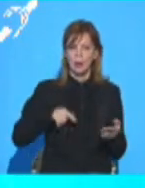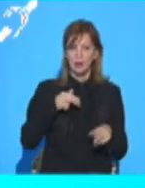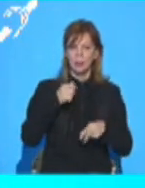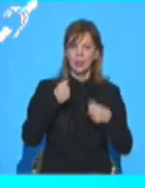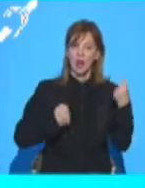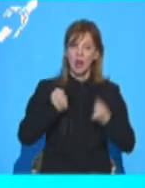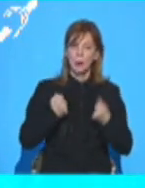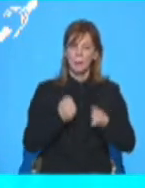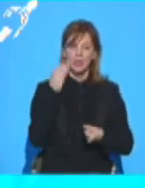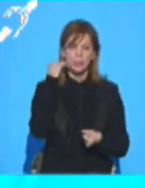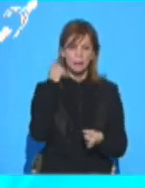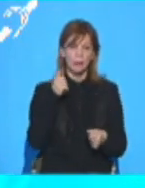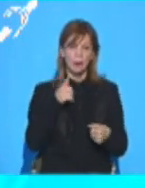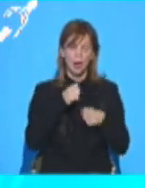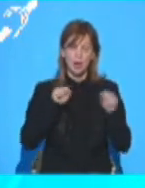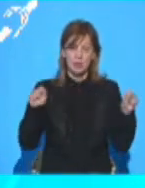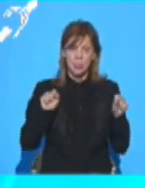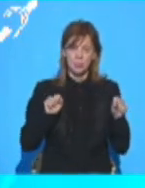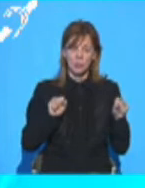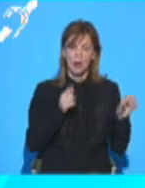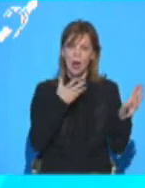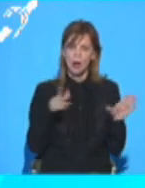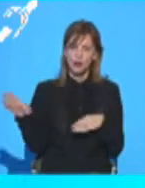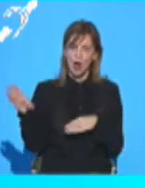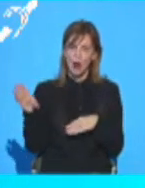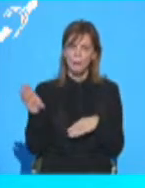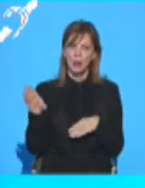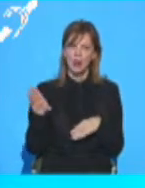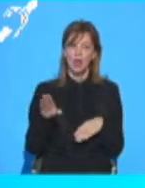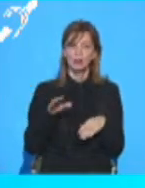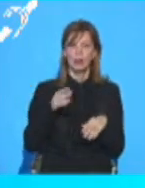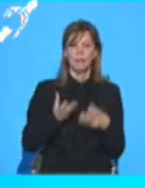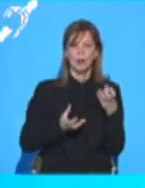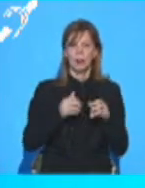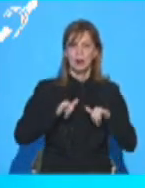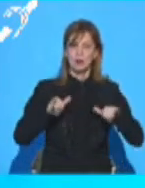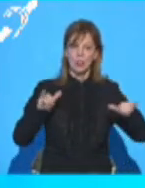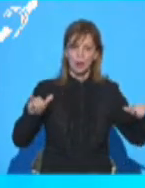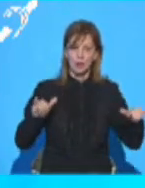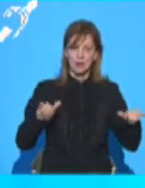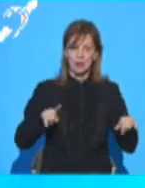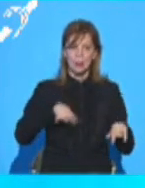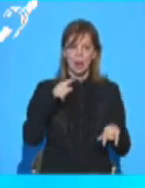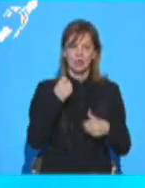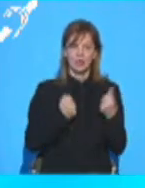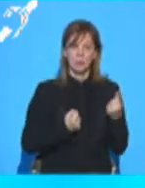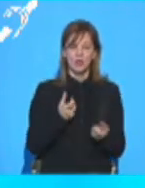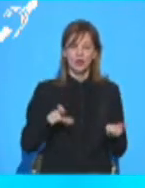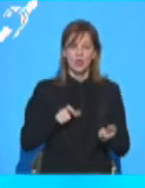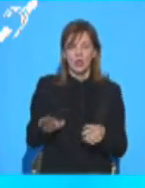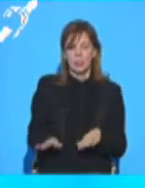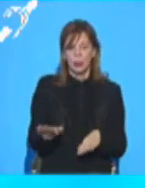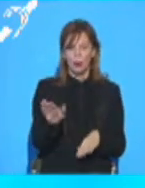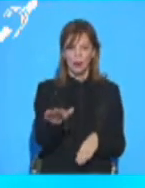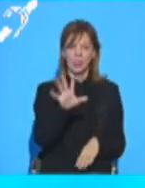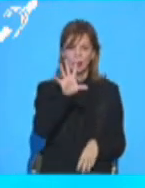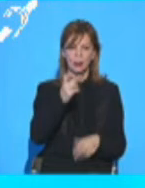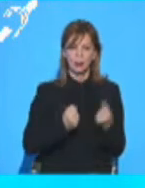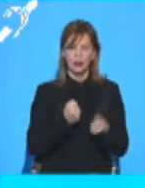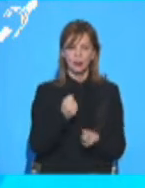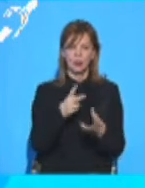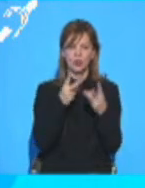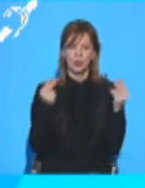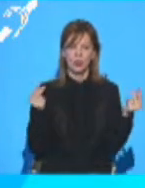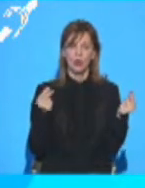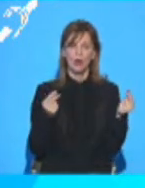mers. Șoferița s-a speriat și a ieșit repede din mașină. Flăcările s-au extins cu repeziciune la alte autoturisme care erau parcate. 5 mașini au